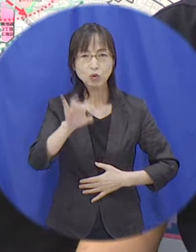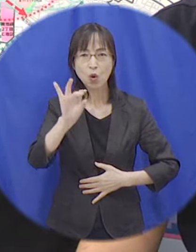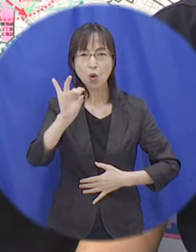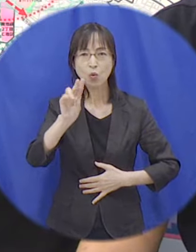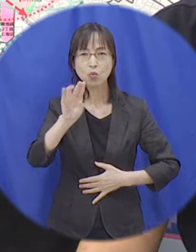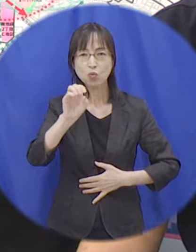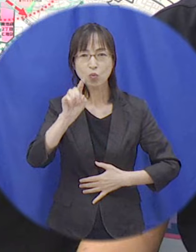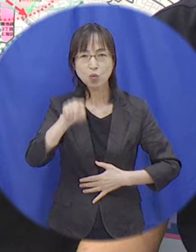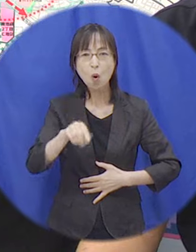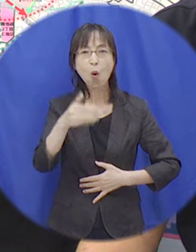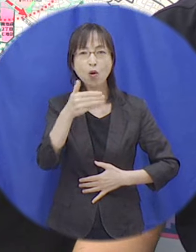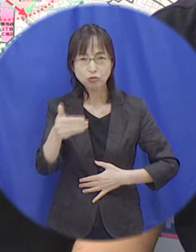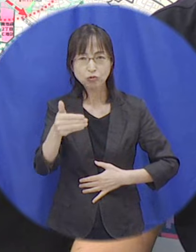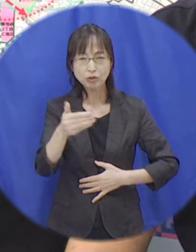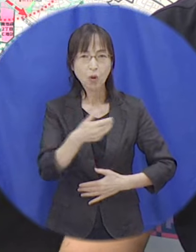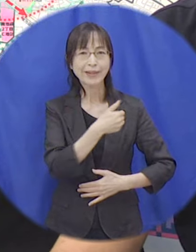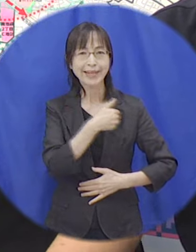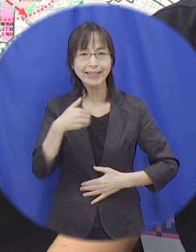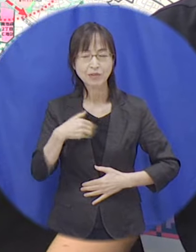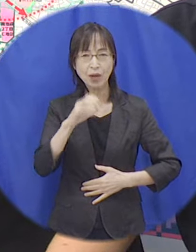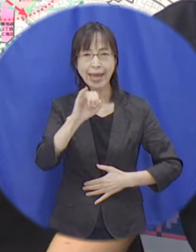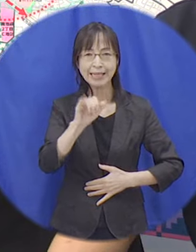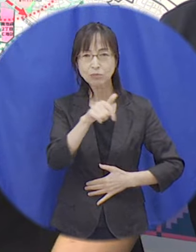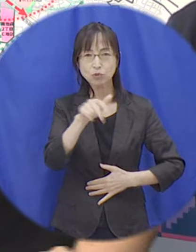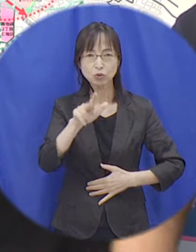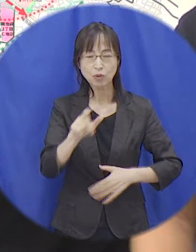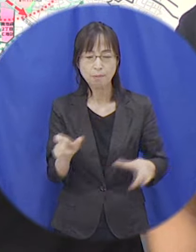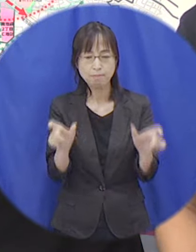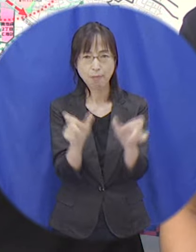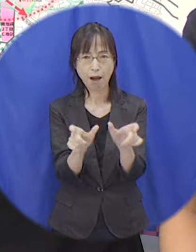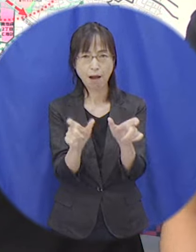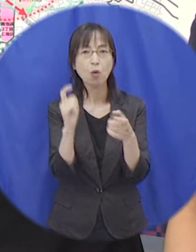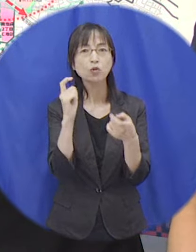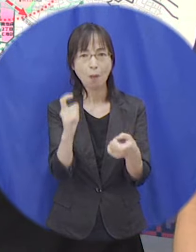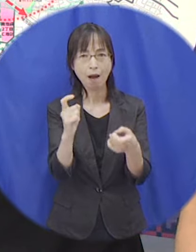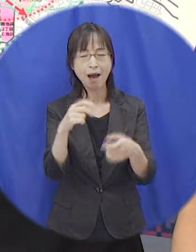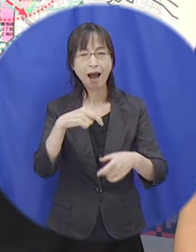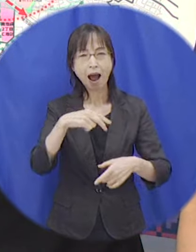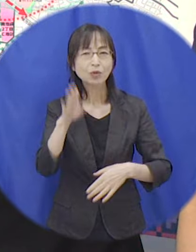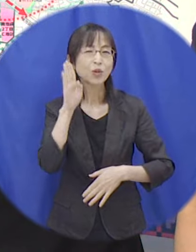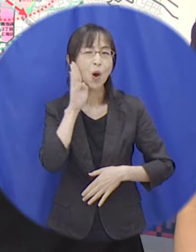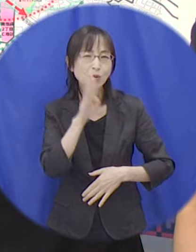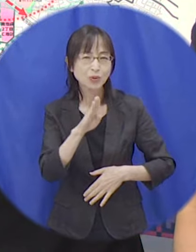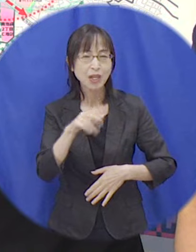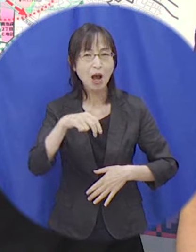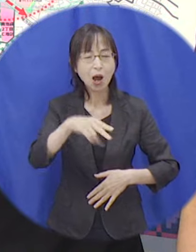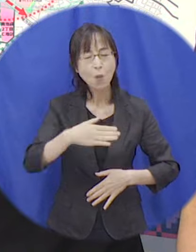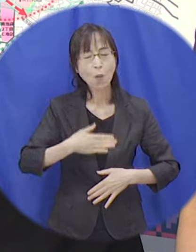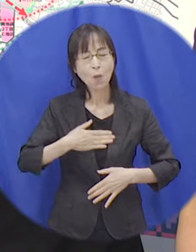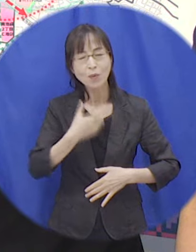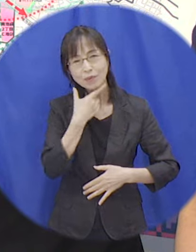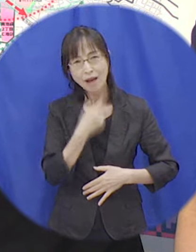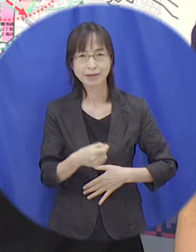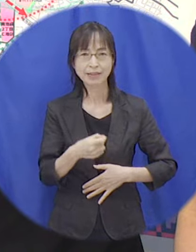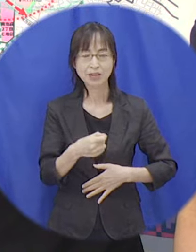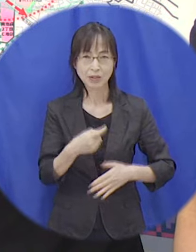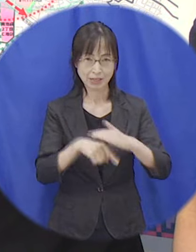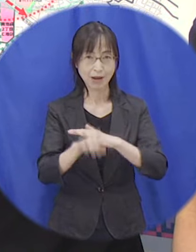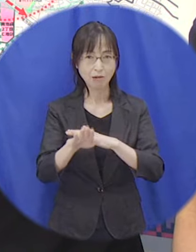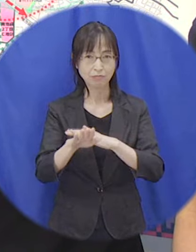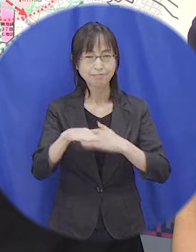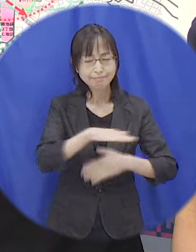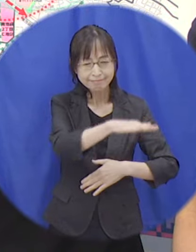とできるのエイブルを組み合わせた造語で、歩きやすい、歩きたくなるといった意味を持っています。 はい、 誰もが